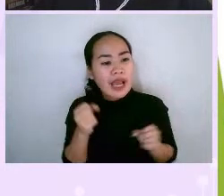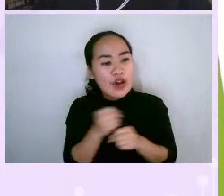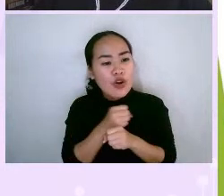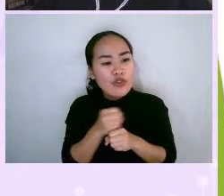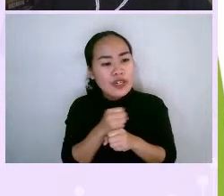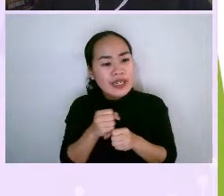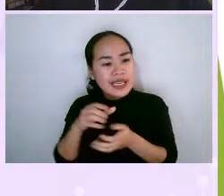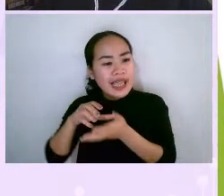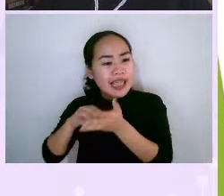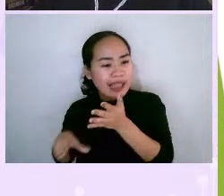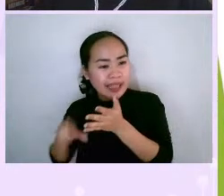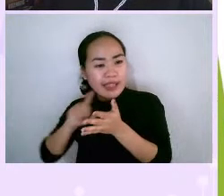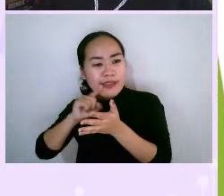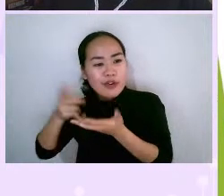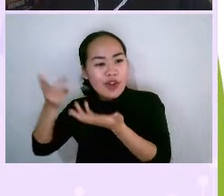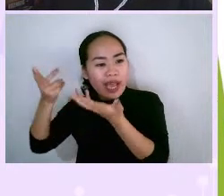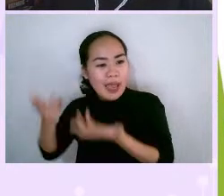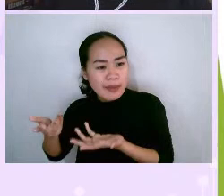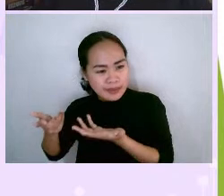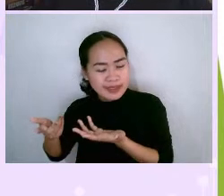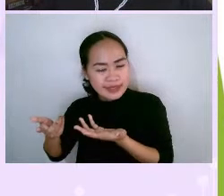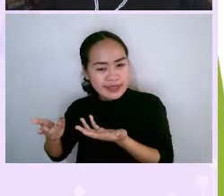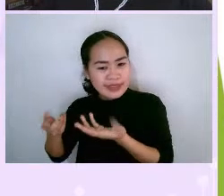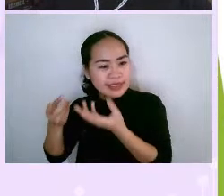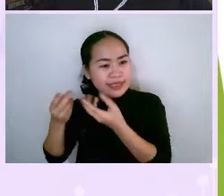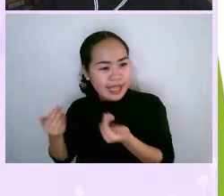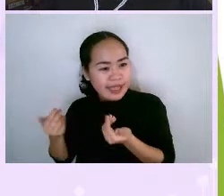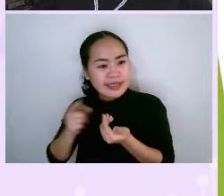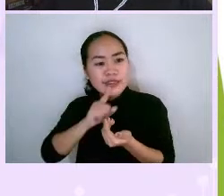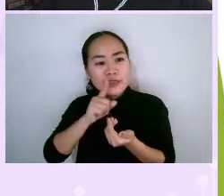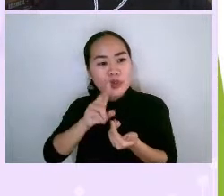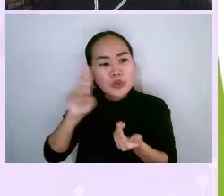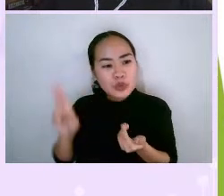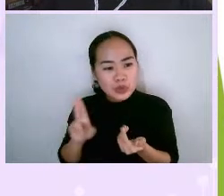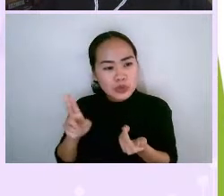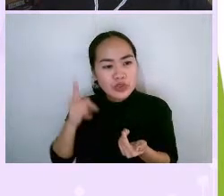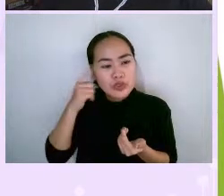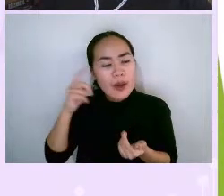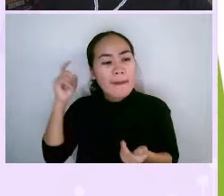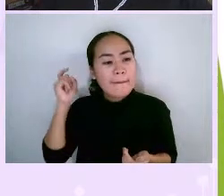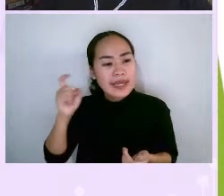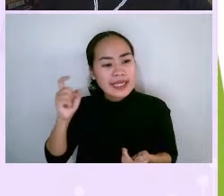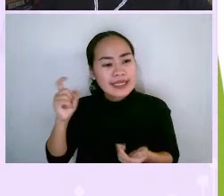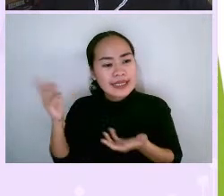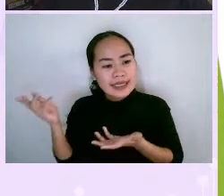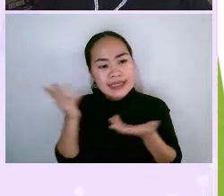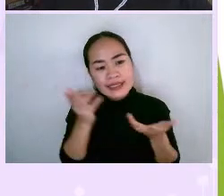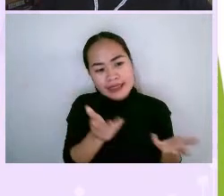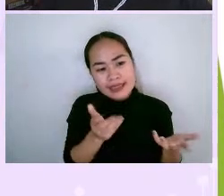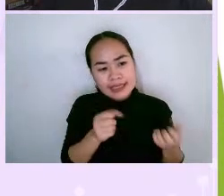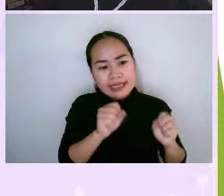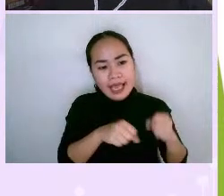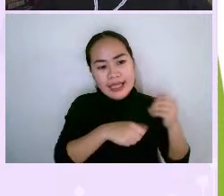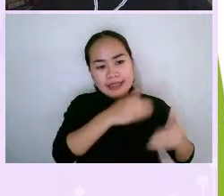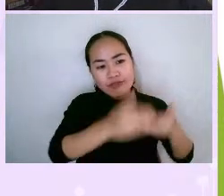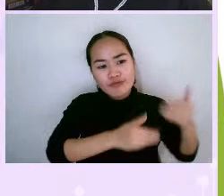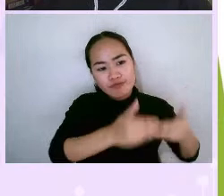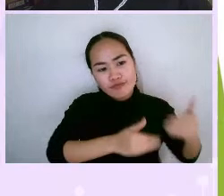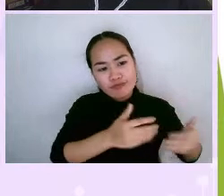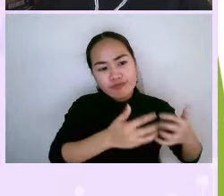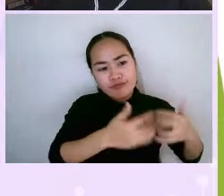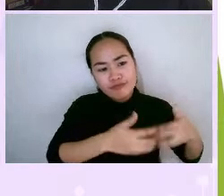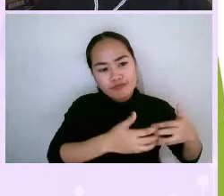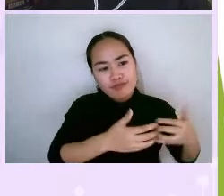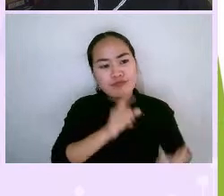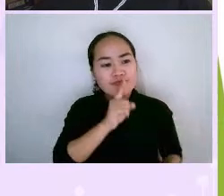nabawasan na yung bigat na at pwede na nilang mabilisang ma-process sa baba